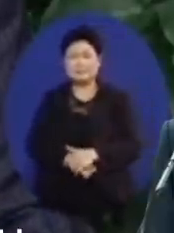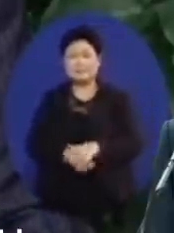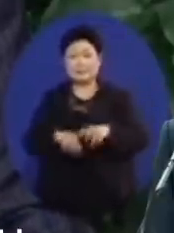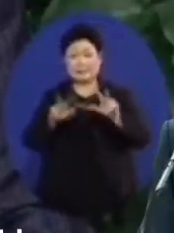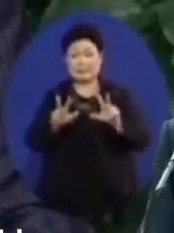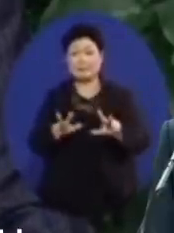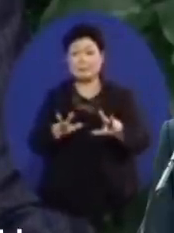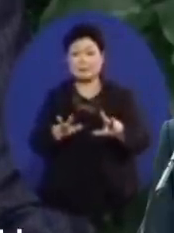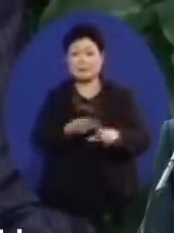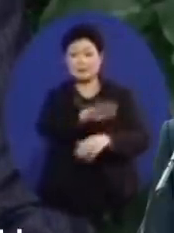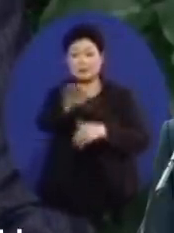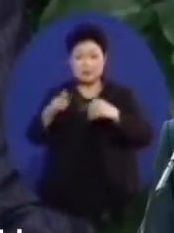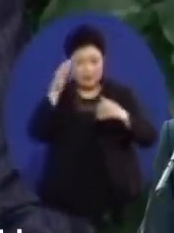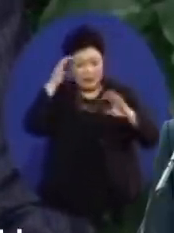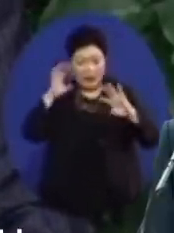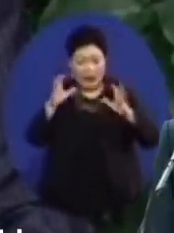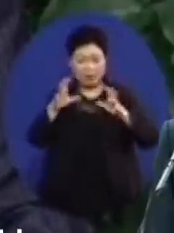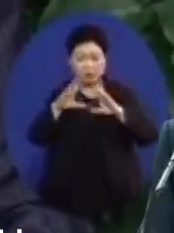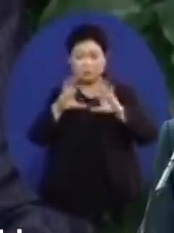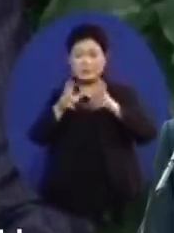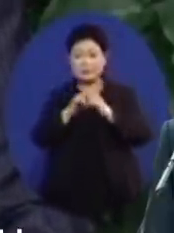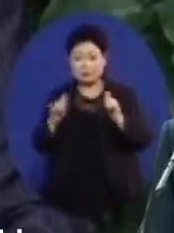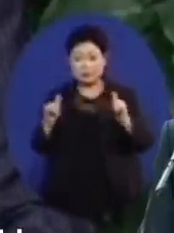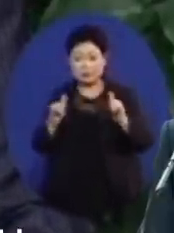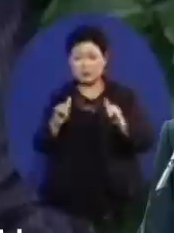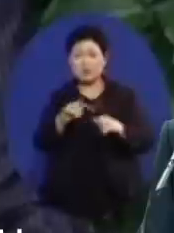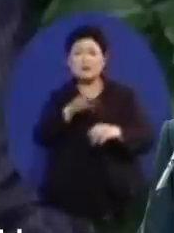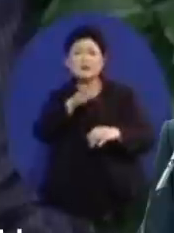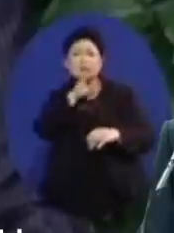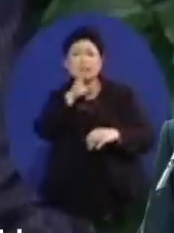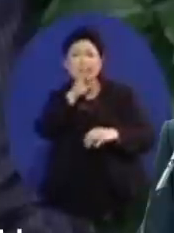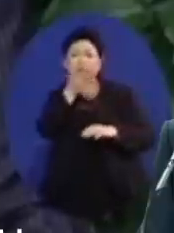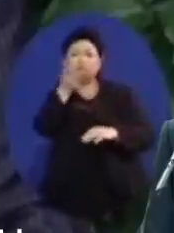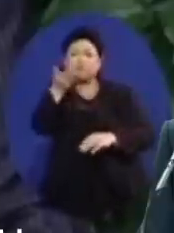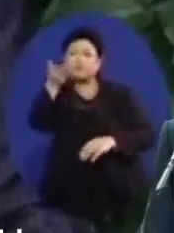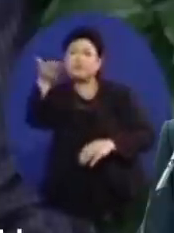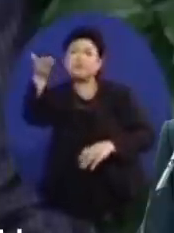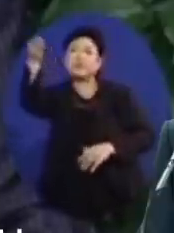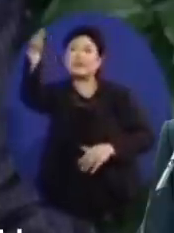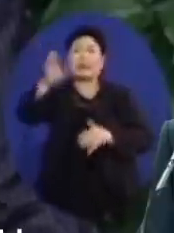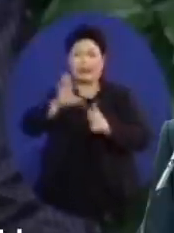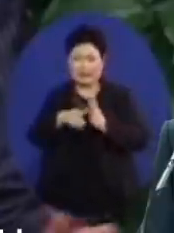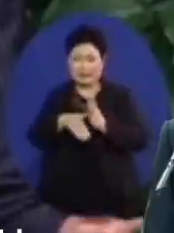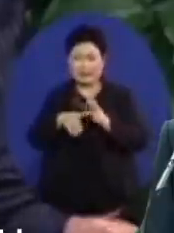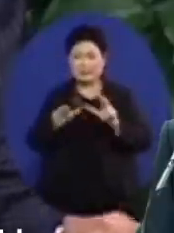지금이 우리 한민족이 상승 기류를 탄 때인 것입니다.